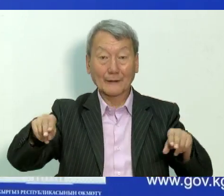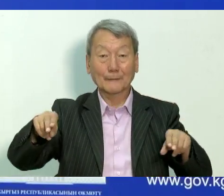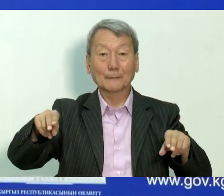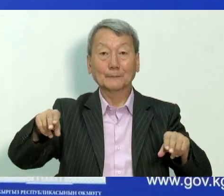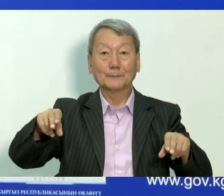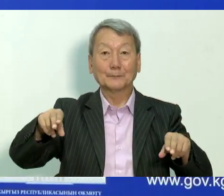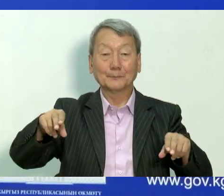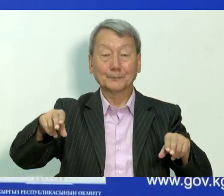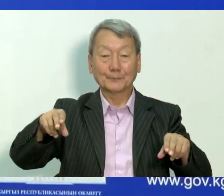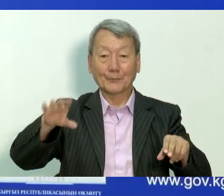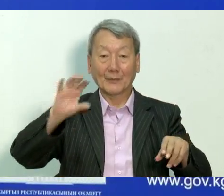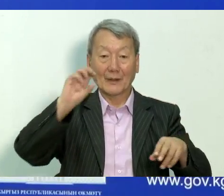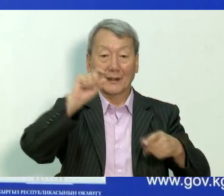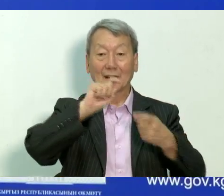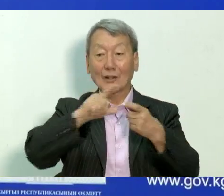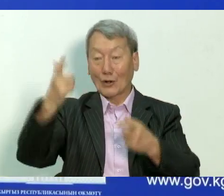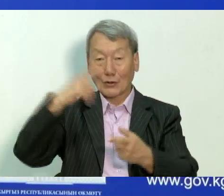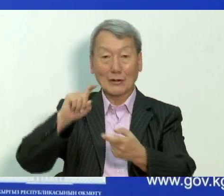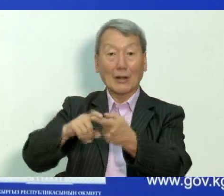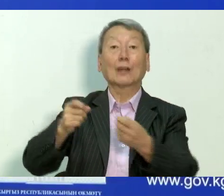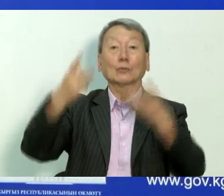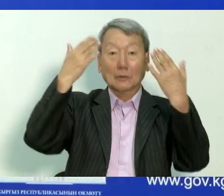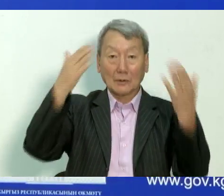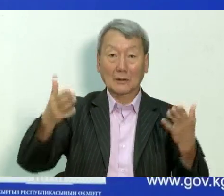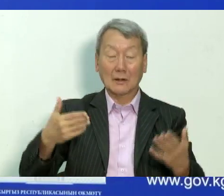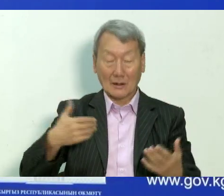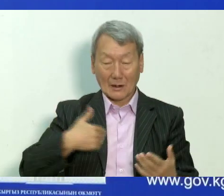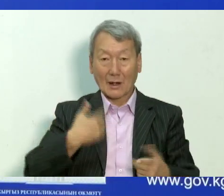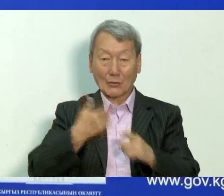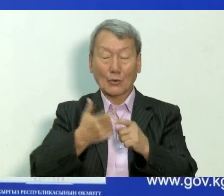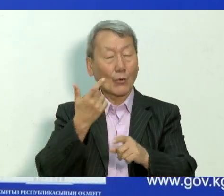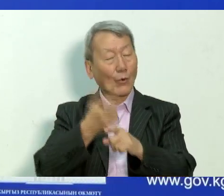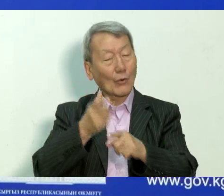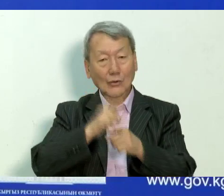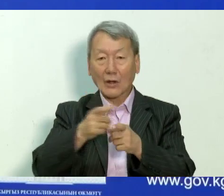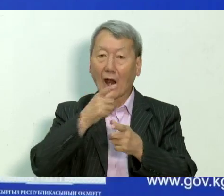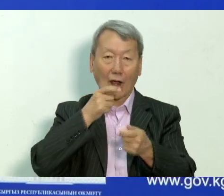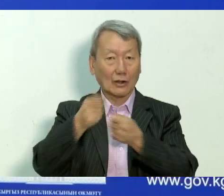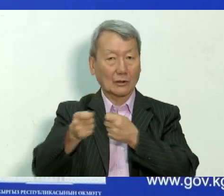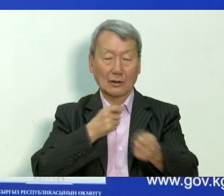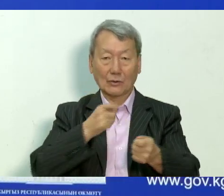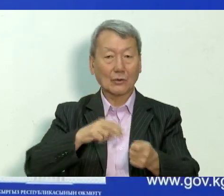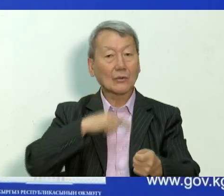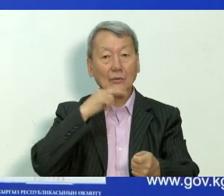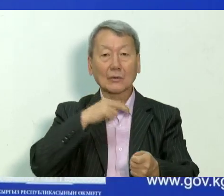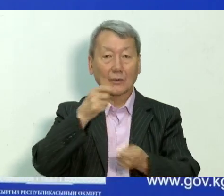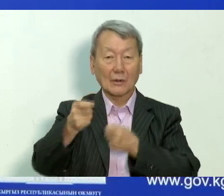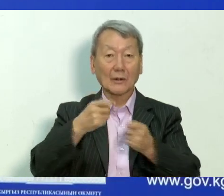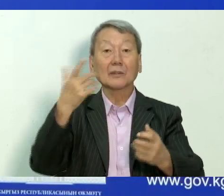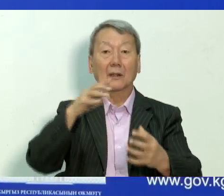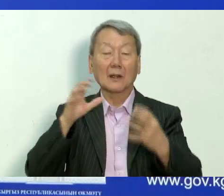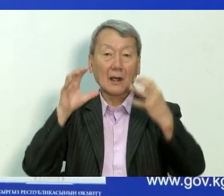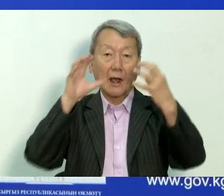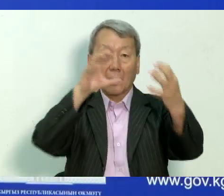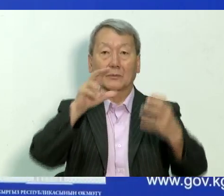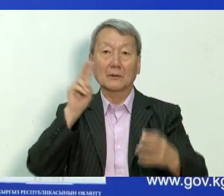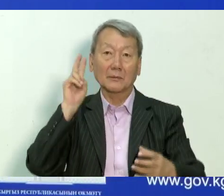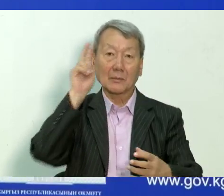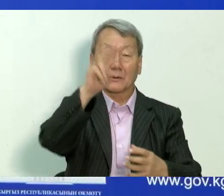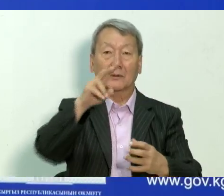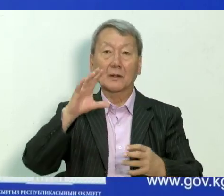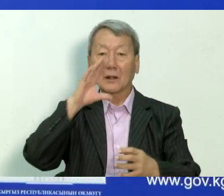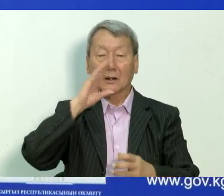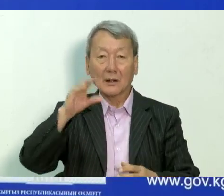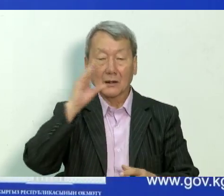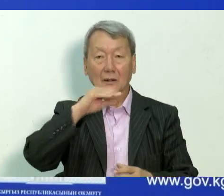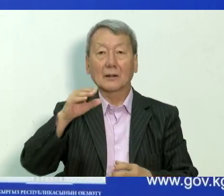источников инфицирования, я призываю вас быть особенно осторожным в общественных местах, в общественном